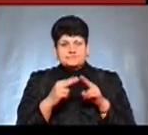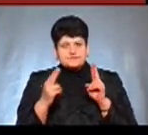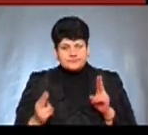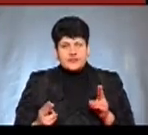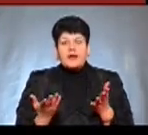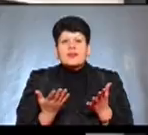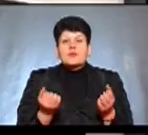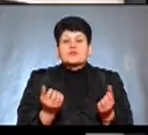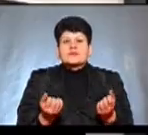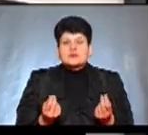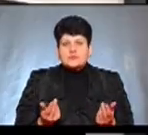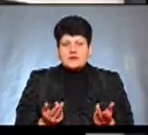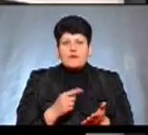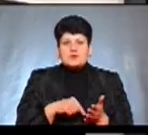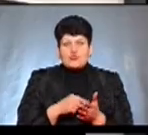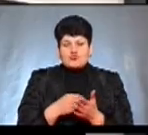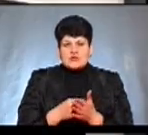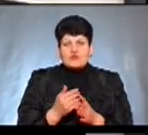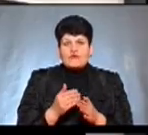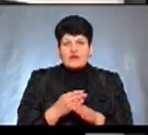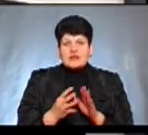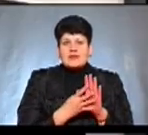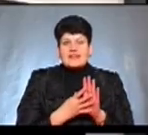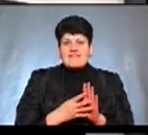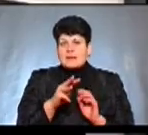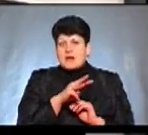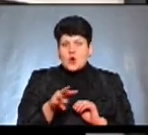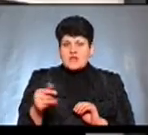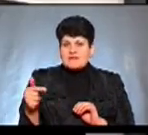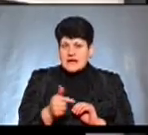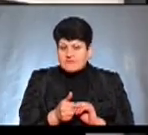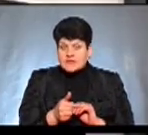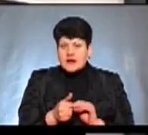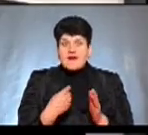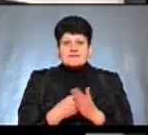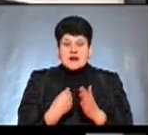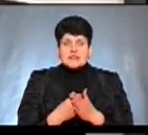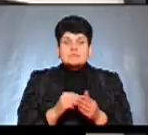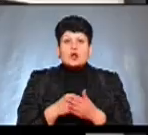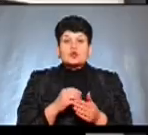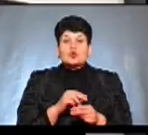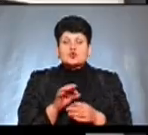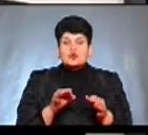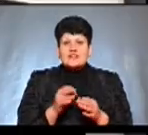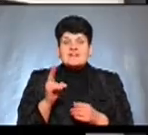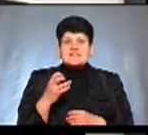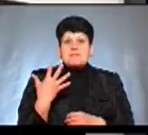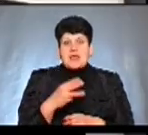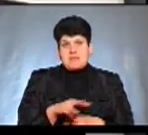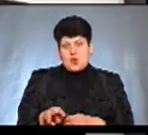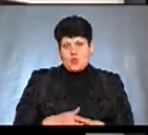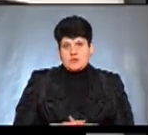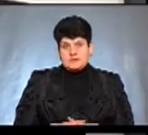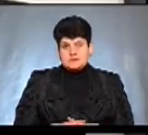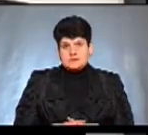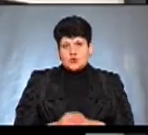їх залучити? В міському бюджеті виділено на цей рік 9 мільйонів гривень, натомість вартість проектної кошторисної документації – 205 мільйонів.